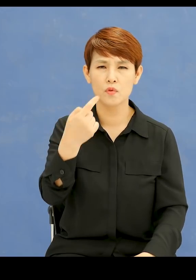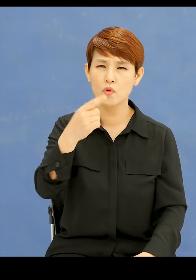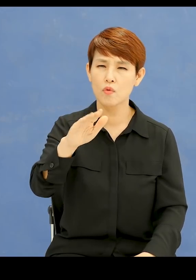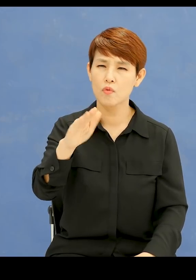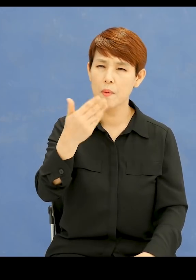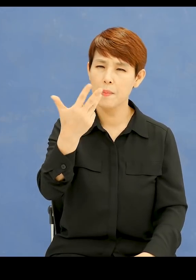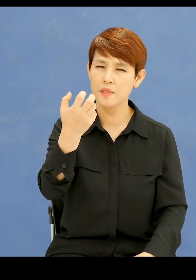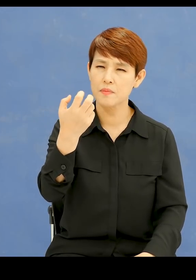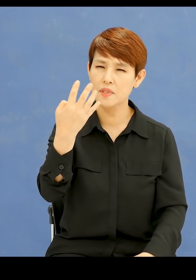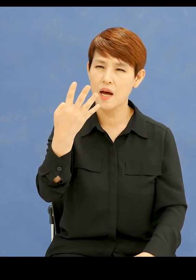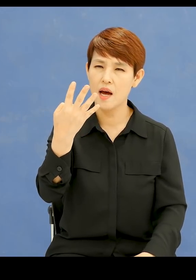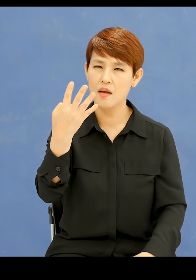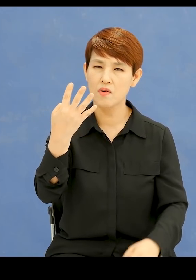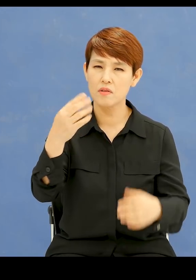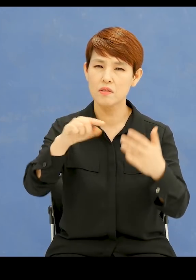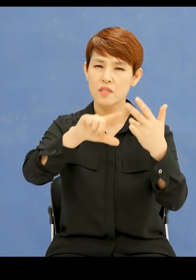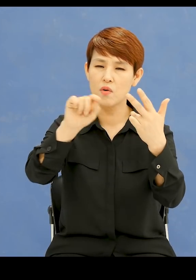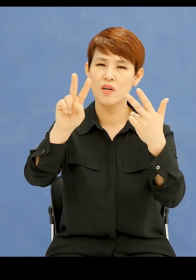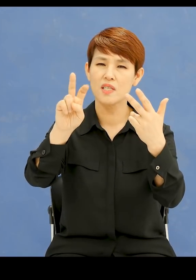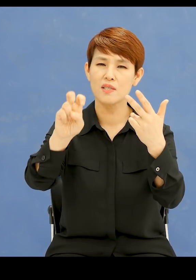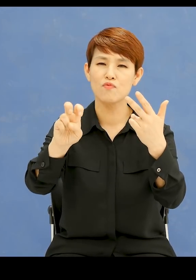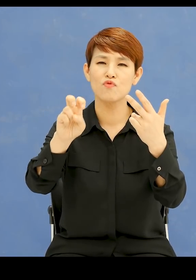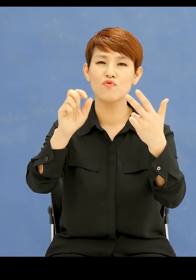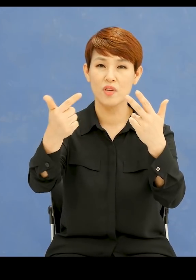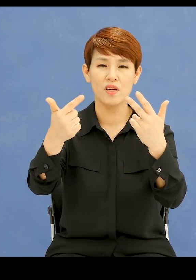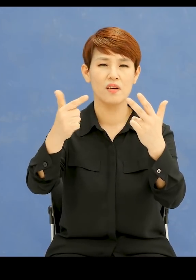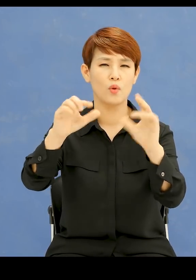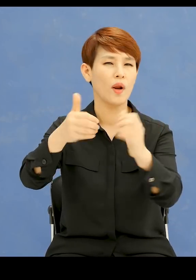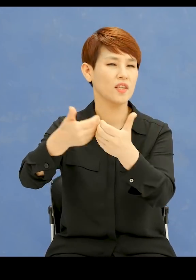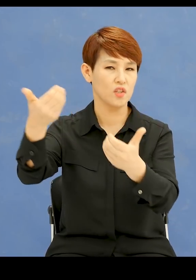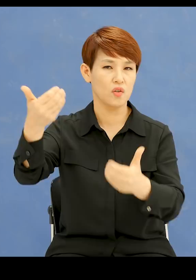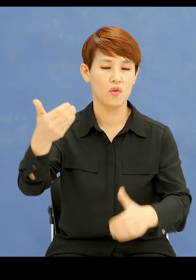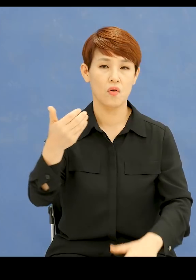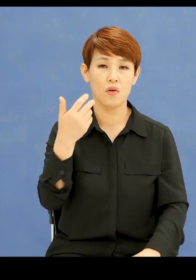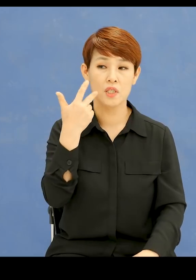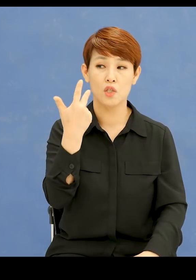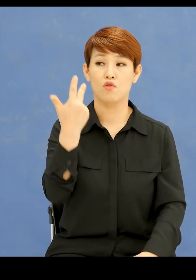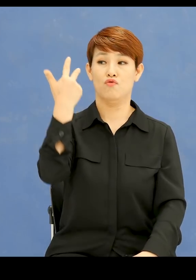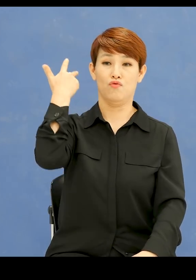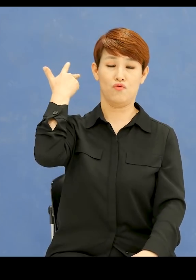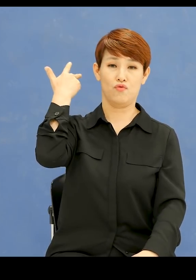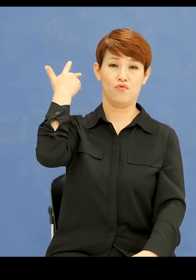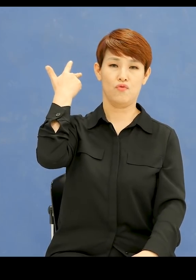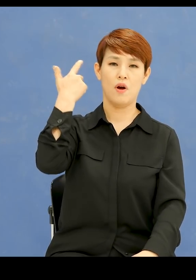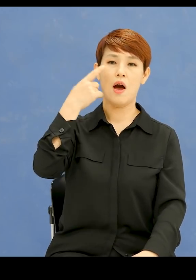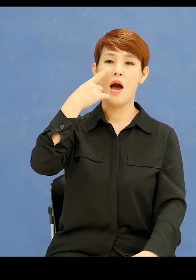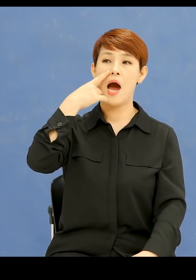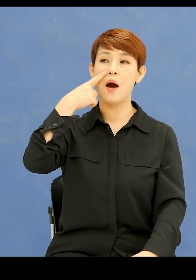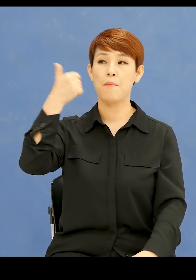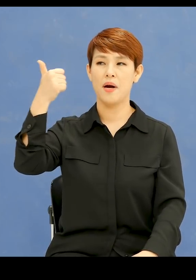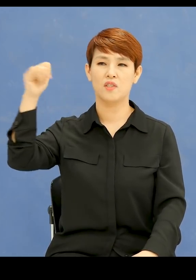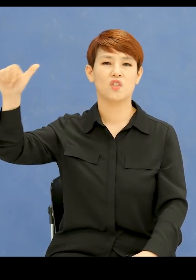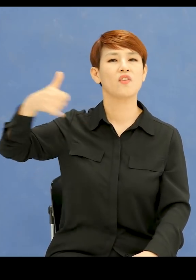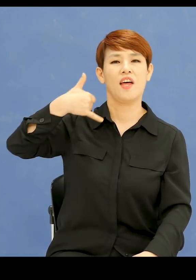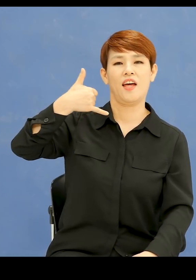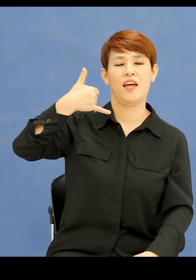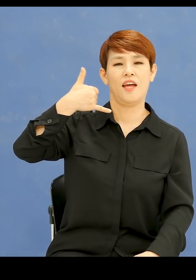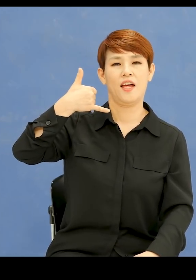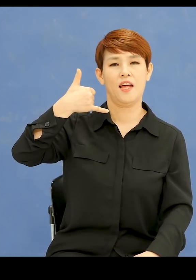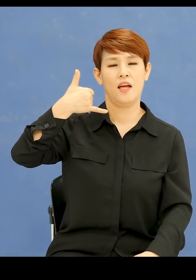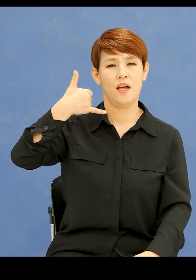84년도 7월 26일 날 돌아가셨는데 일주일 전에 아버지한테 전화가 왔다는 거예요,